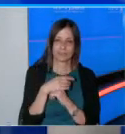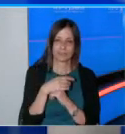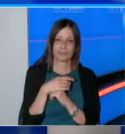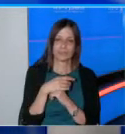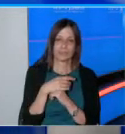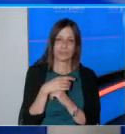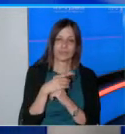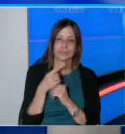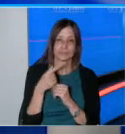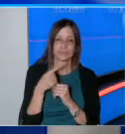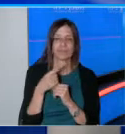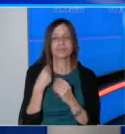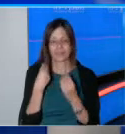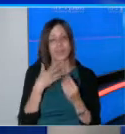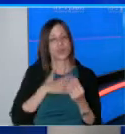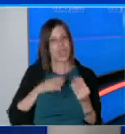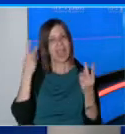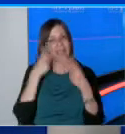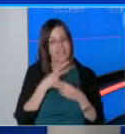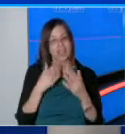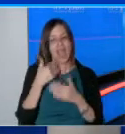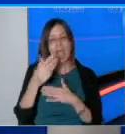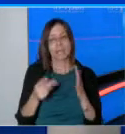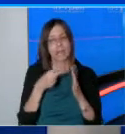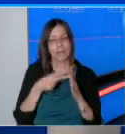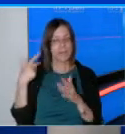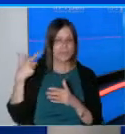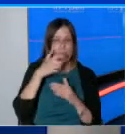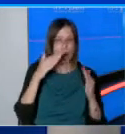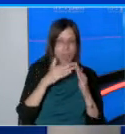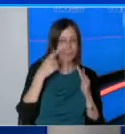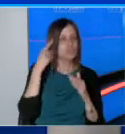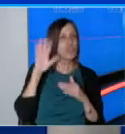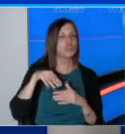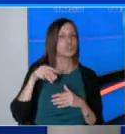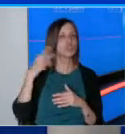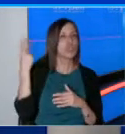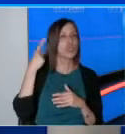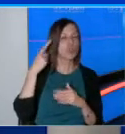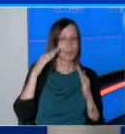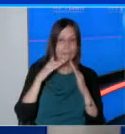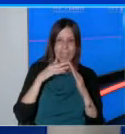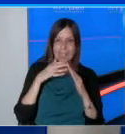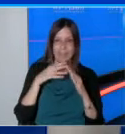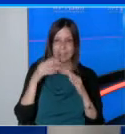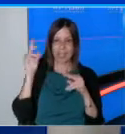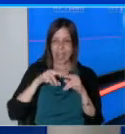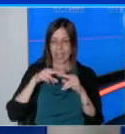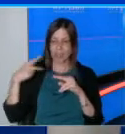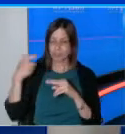רווחה, הייתי מקבלת. אבל אני רוצה להבין, אחרי שירו פעמיים על הבית וידעו שיש איום על הבית, באו וירו בבן